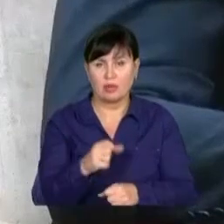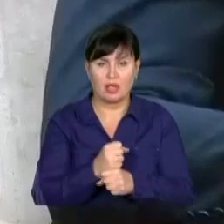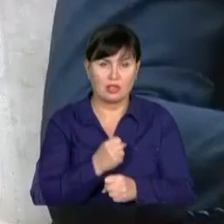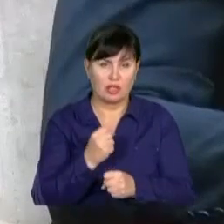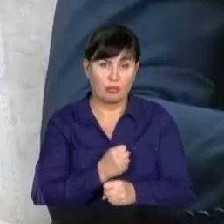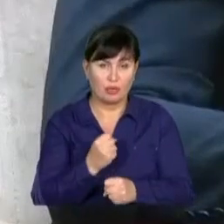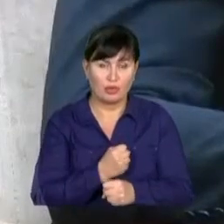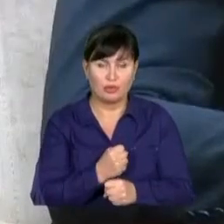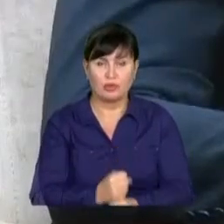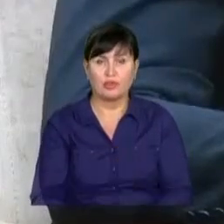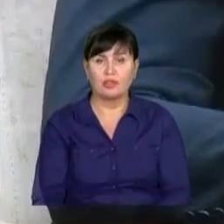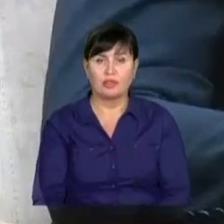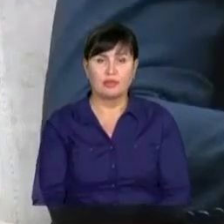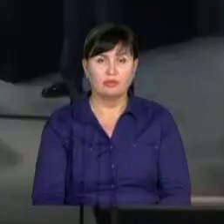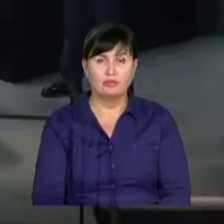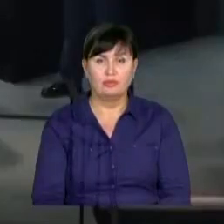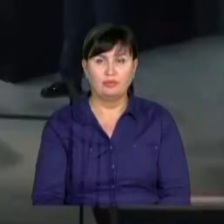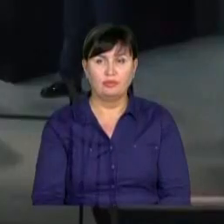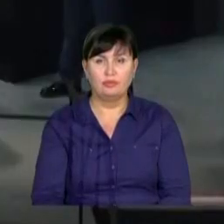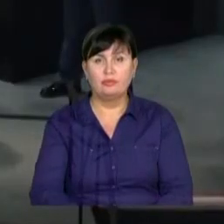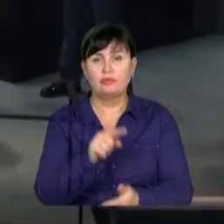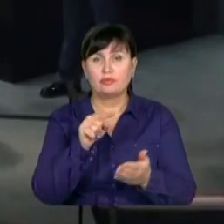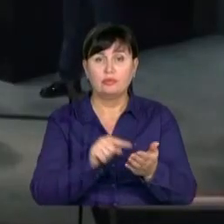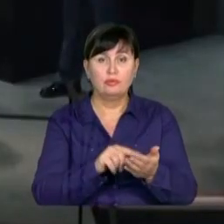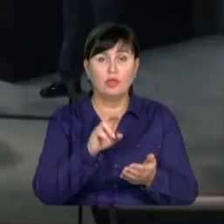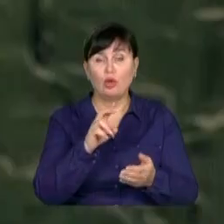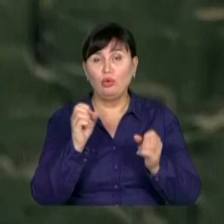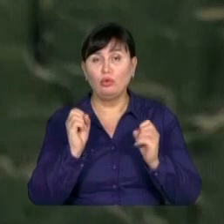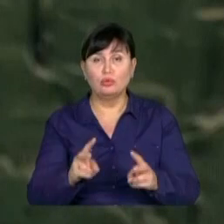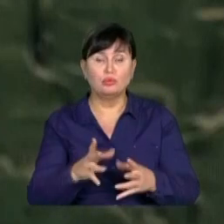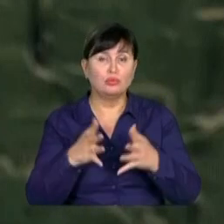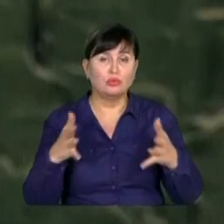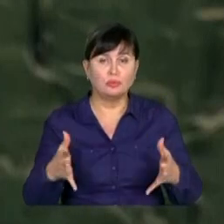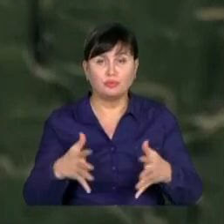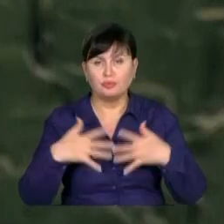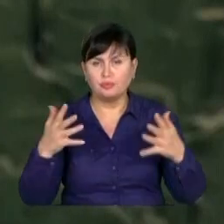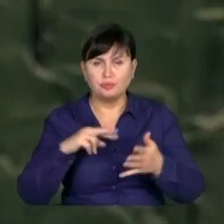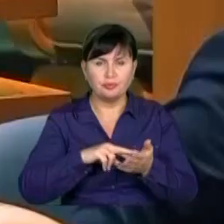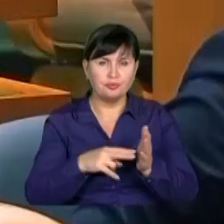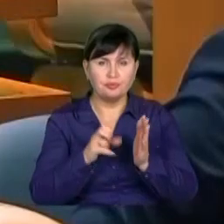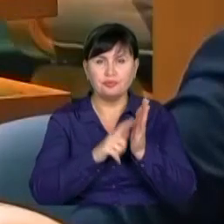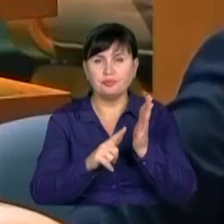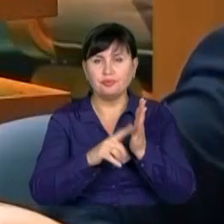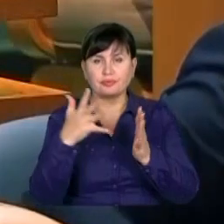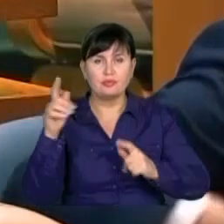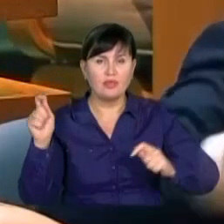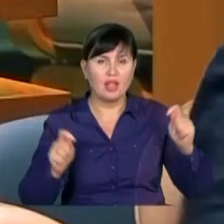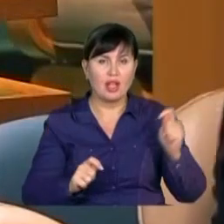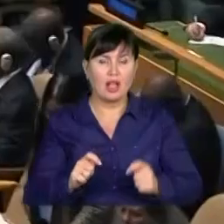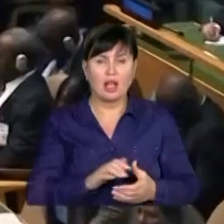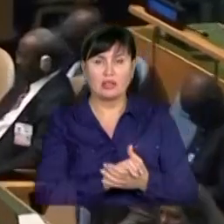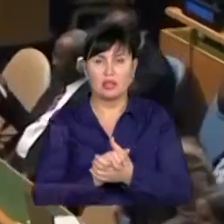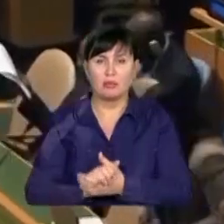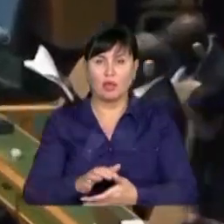разработка нормативно-правовых актов. Вопрос биологических угроз, но уже в более масштабном плане, на 75-й сессии Генассамблеи